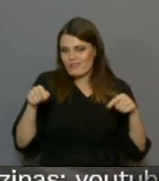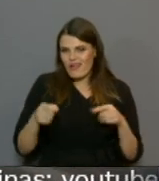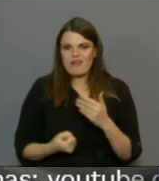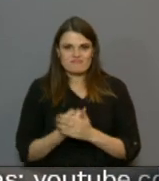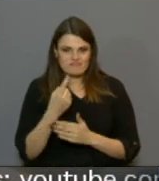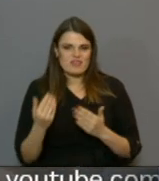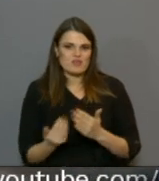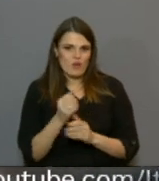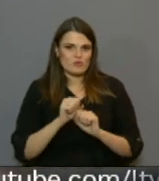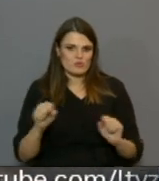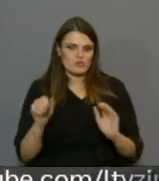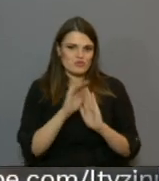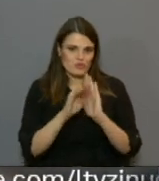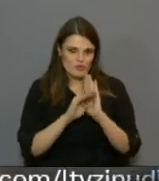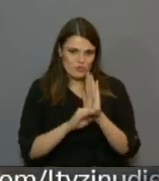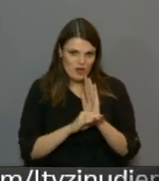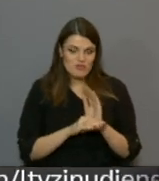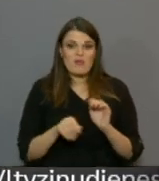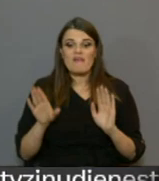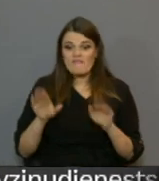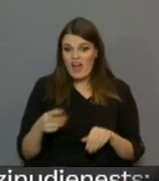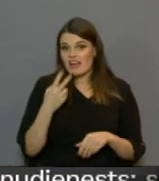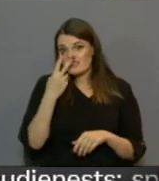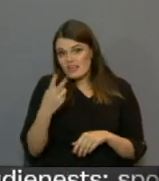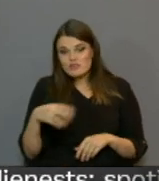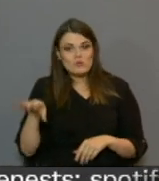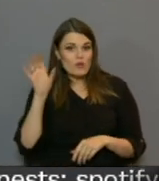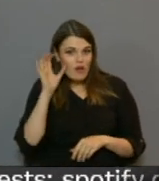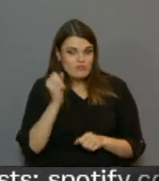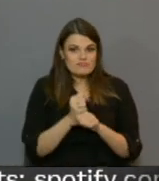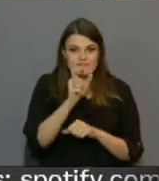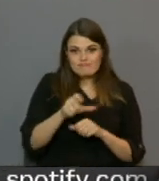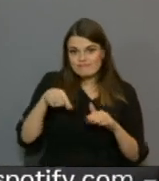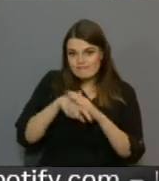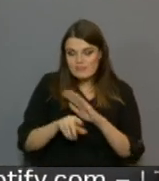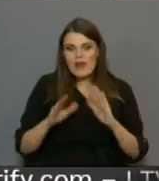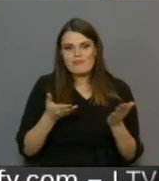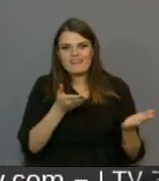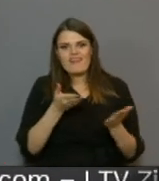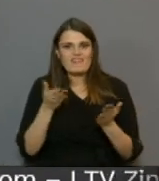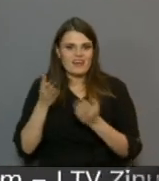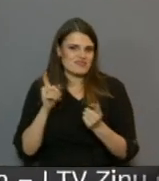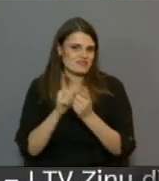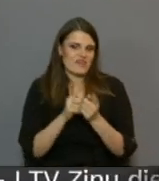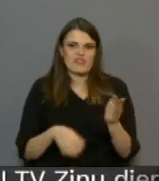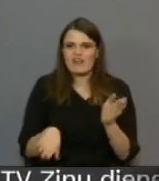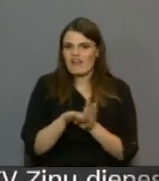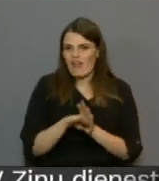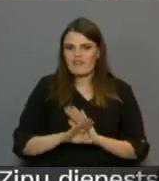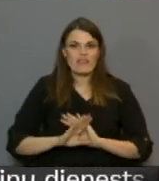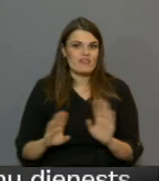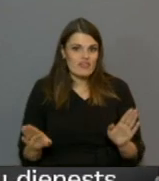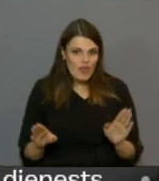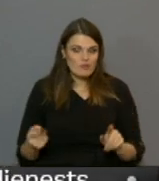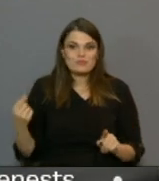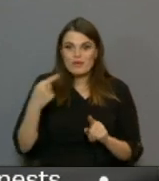jaunus drošības noteikumus. DJ būs redzami un dzirdami, taču pat stikla studijas viesus viņi nesatiks klātienē. Pirmo reizi